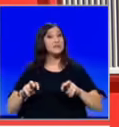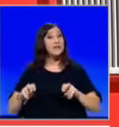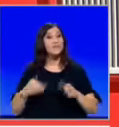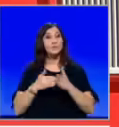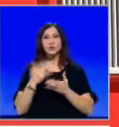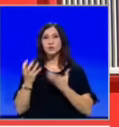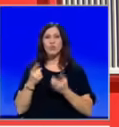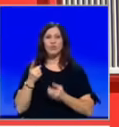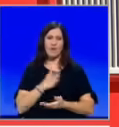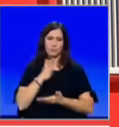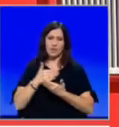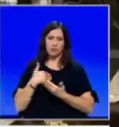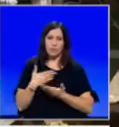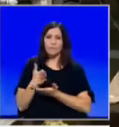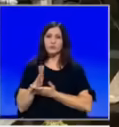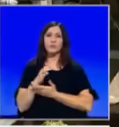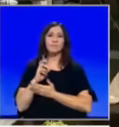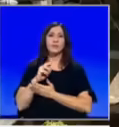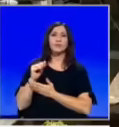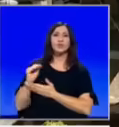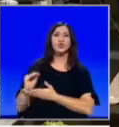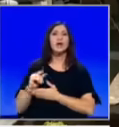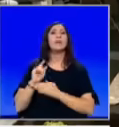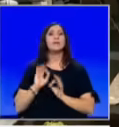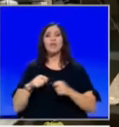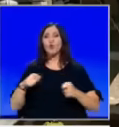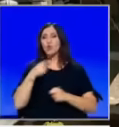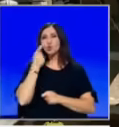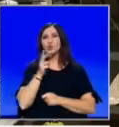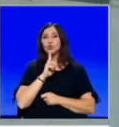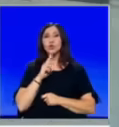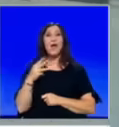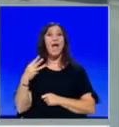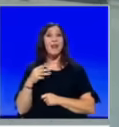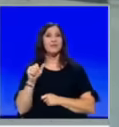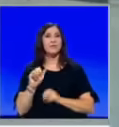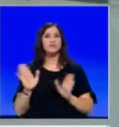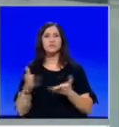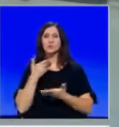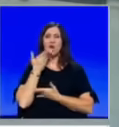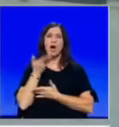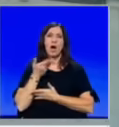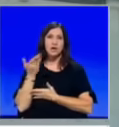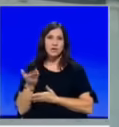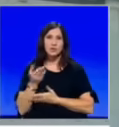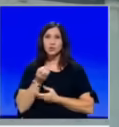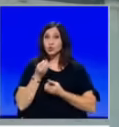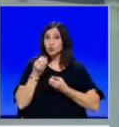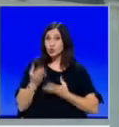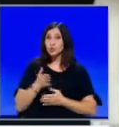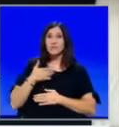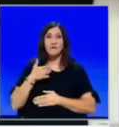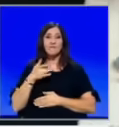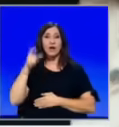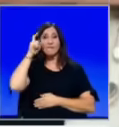Това е последното ми пътуване с БДЖ. Така дългогодишната учителка Елия Танасова започва разказа си за случилото се във